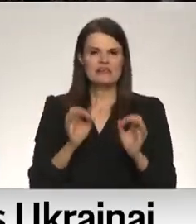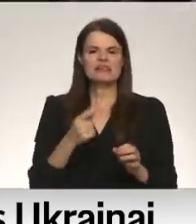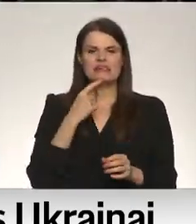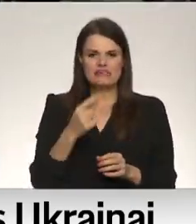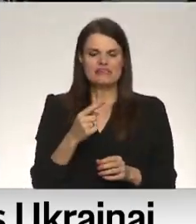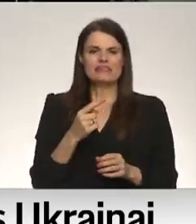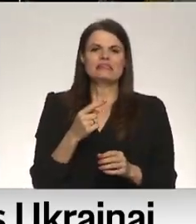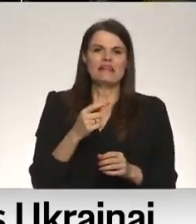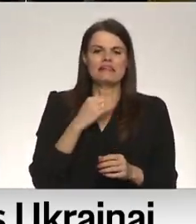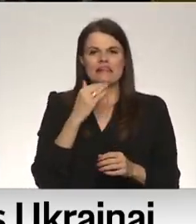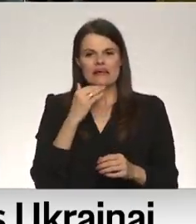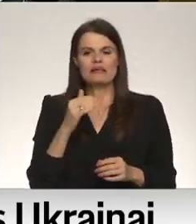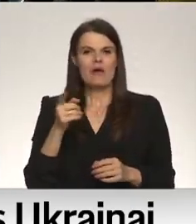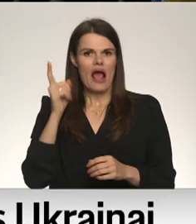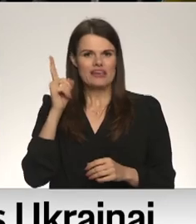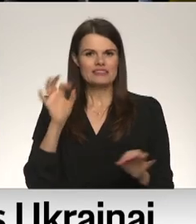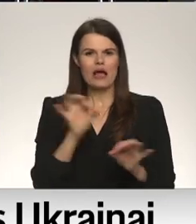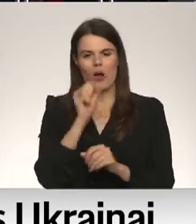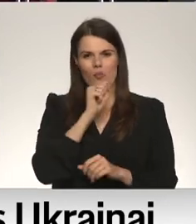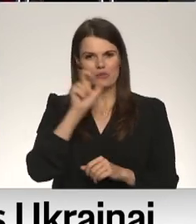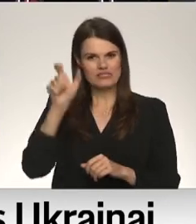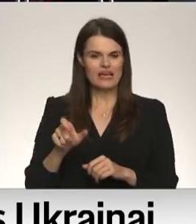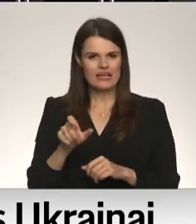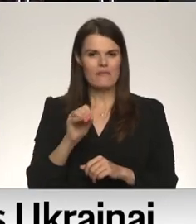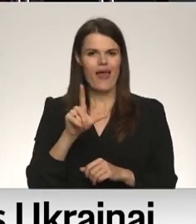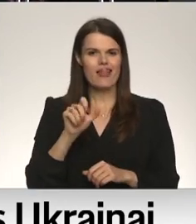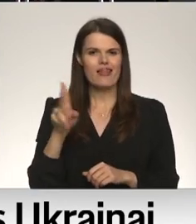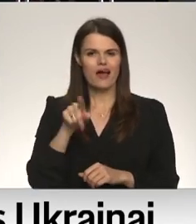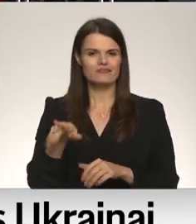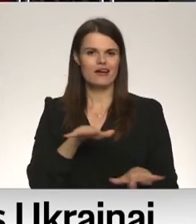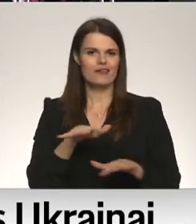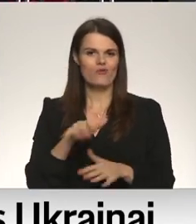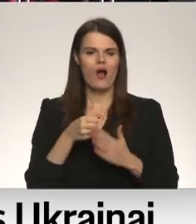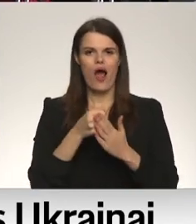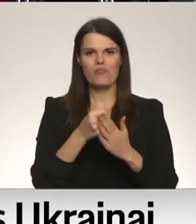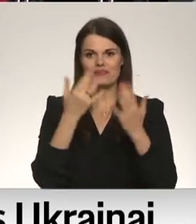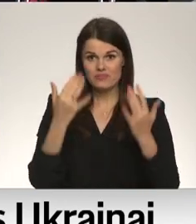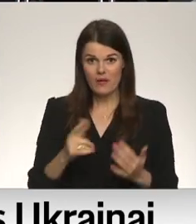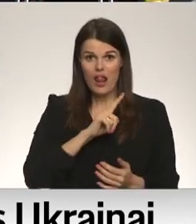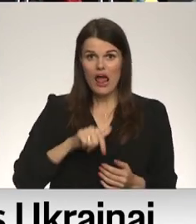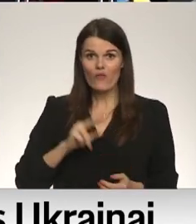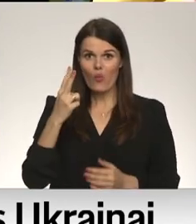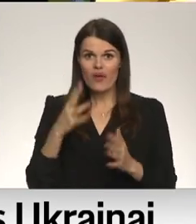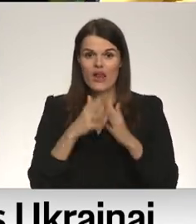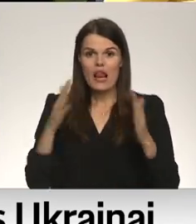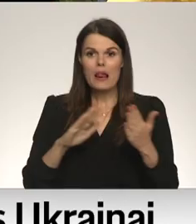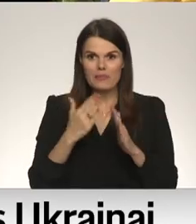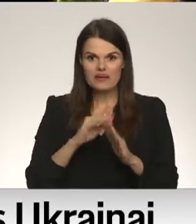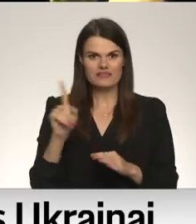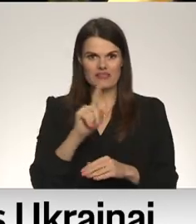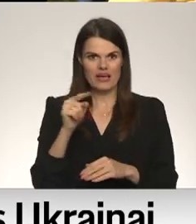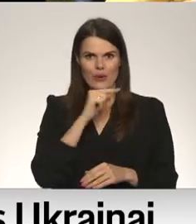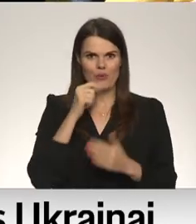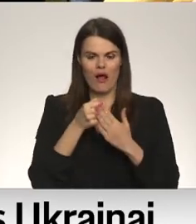agresiju, kad tika liekts mūziķim Ralfam Eilandam rīkot atbalsta koncertu. Par to, ka Latvijas otrā lielākajā pilsētā ir Krievijas atbalstītāja